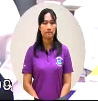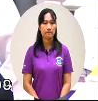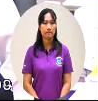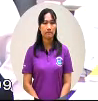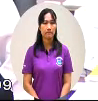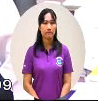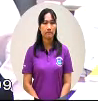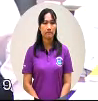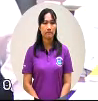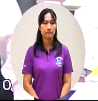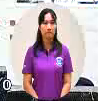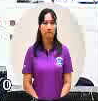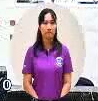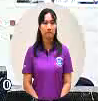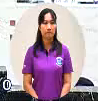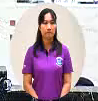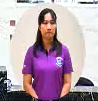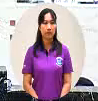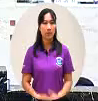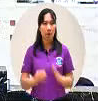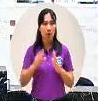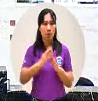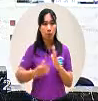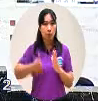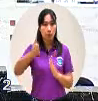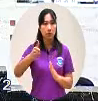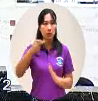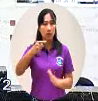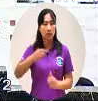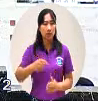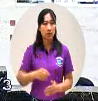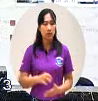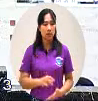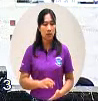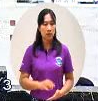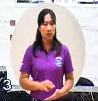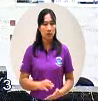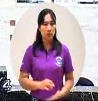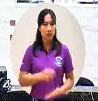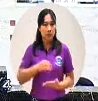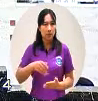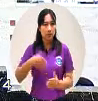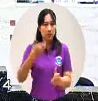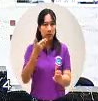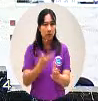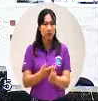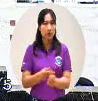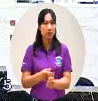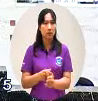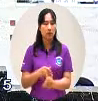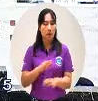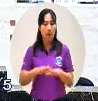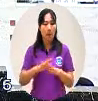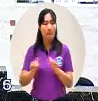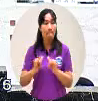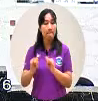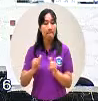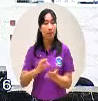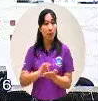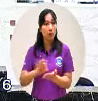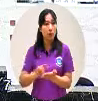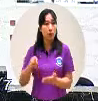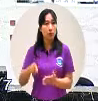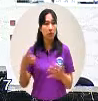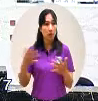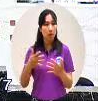那个局长，你如果是提供大众公共使用的，这样应该也没有什么问题。 所以我们来跟